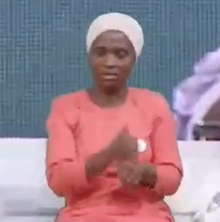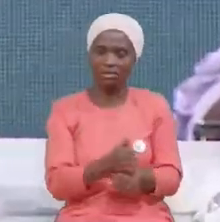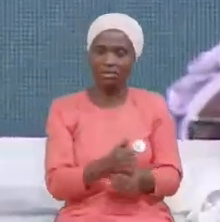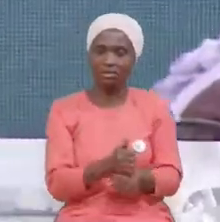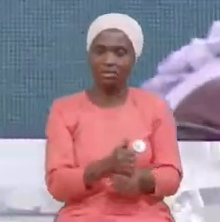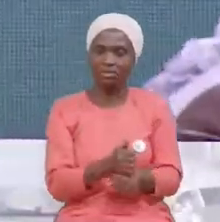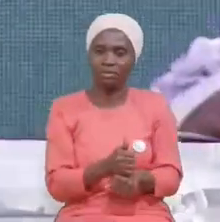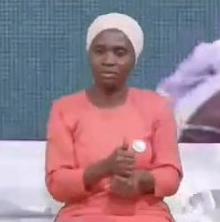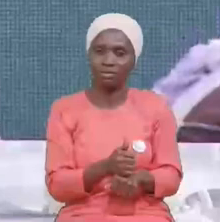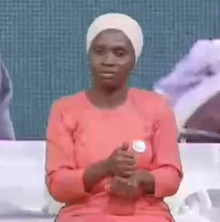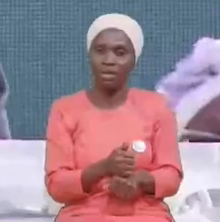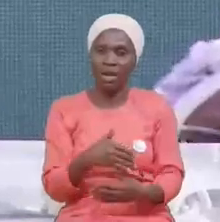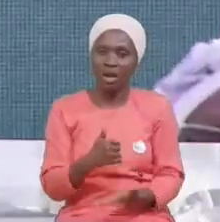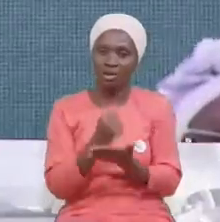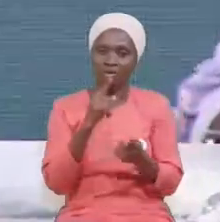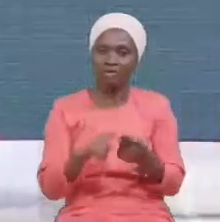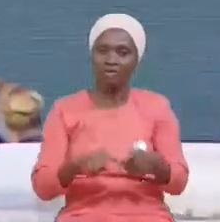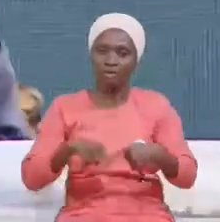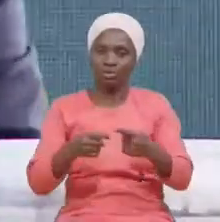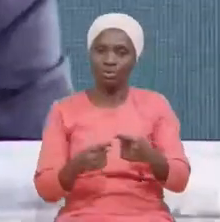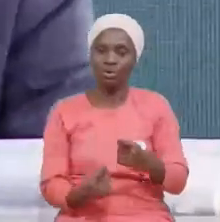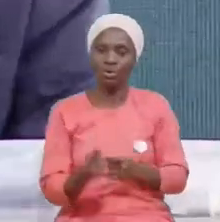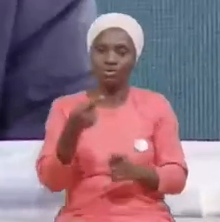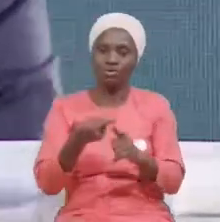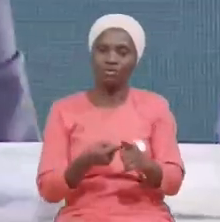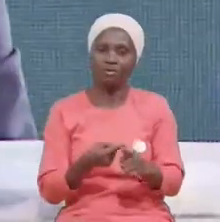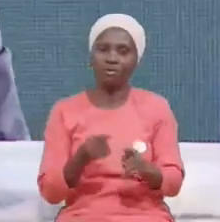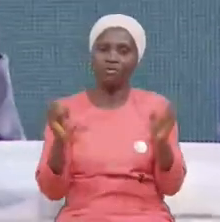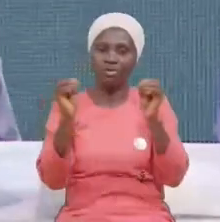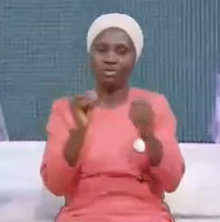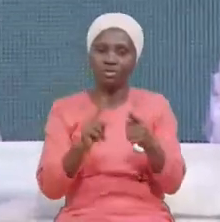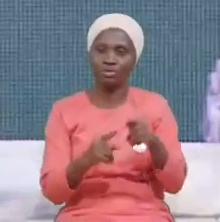qui vous amène à passer de zéro à héros.